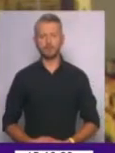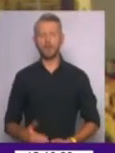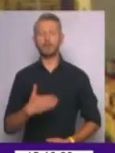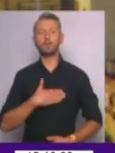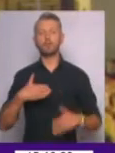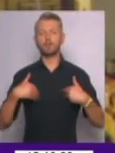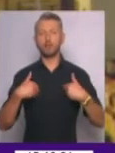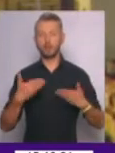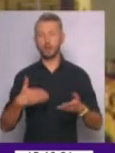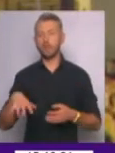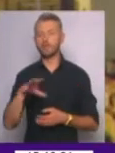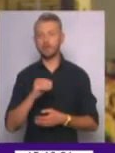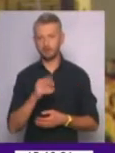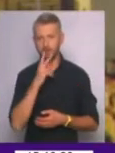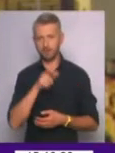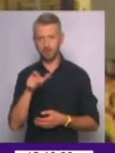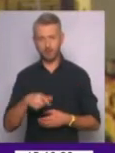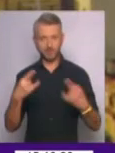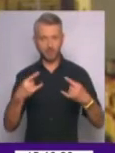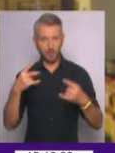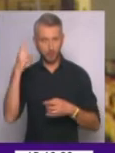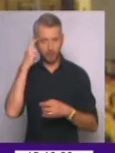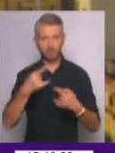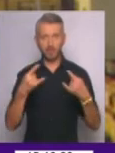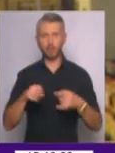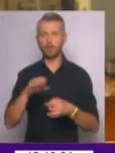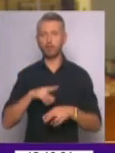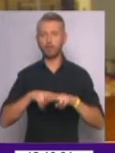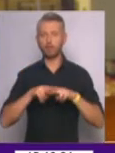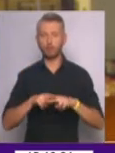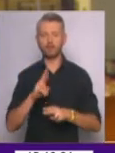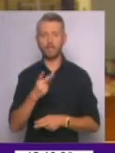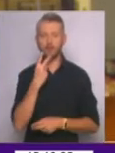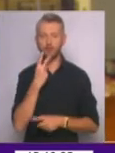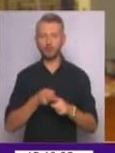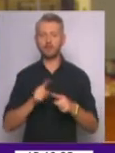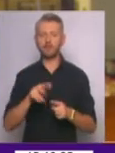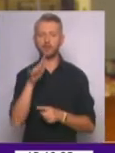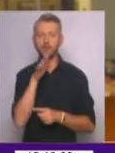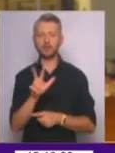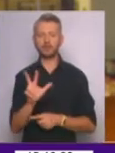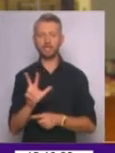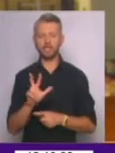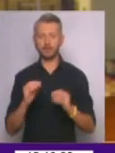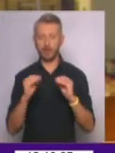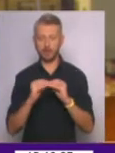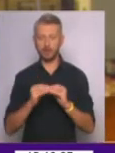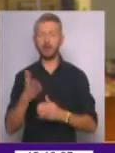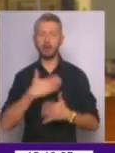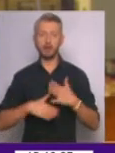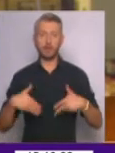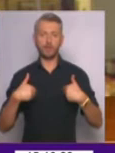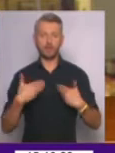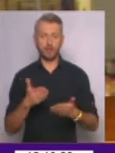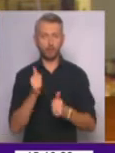Мої найщиріші вітання всім глядачам телеканалу «Київ», каналу «Європейської столиці». Як завжди, у цей час о 15:10 ми щиро раді вітати